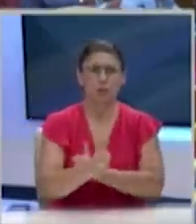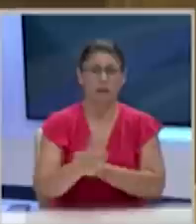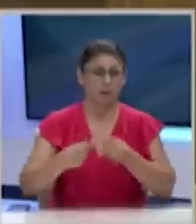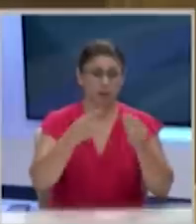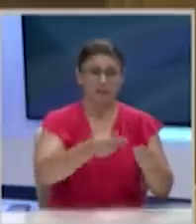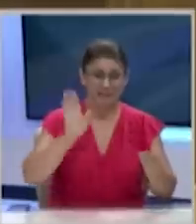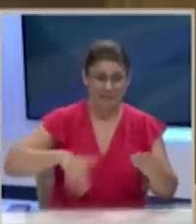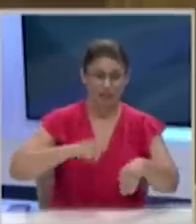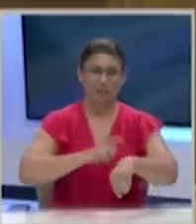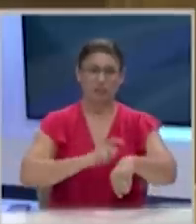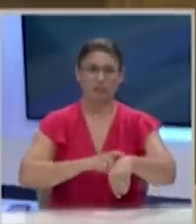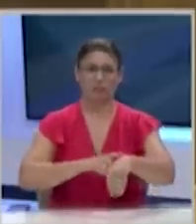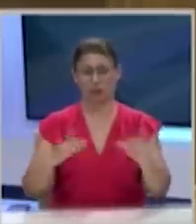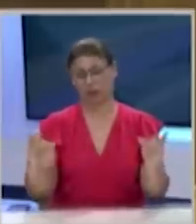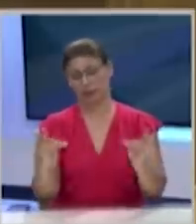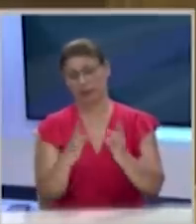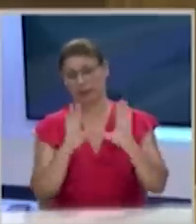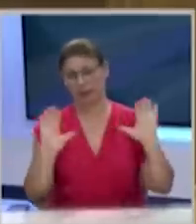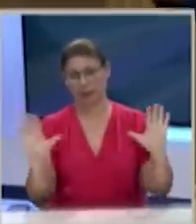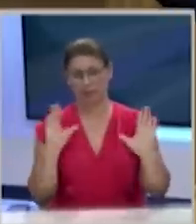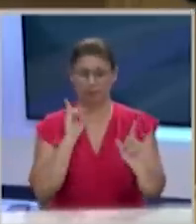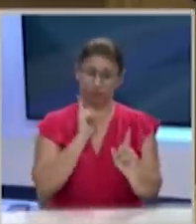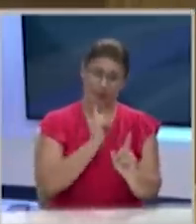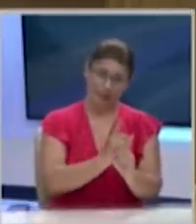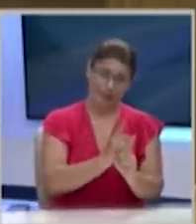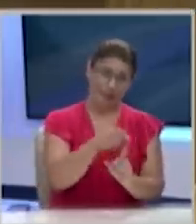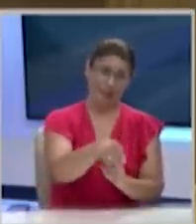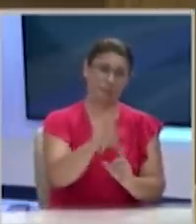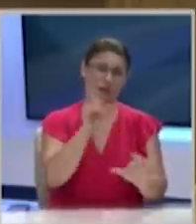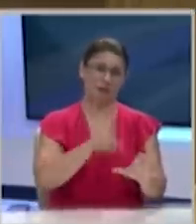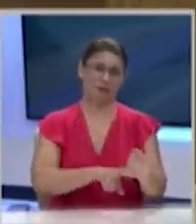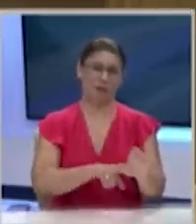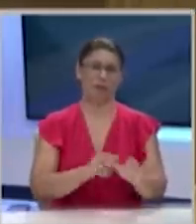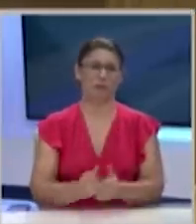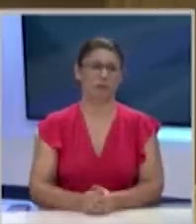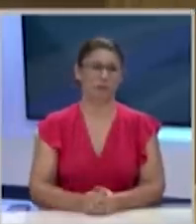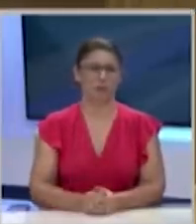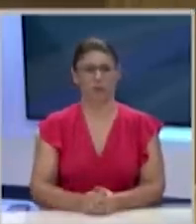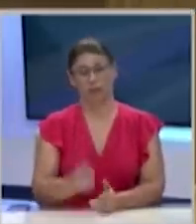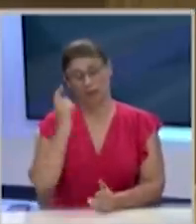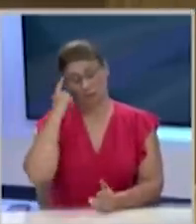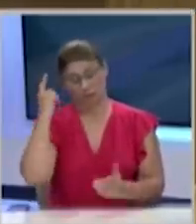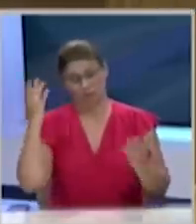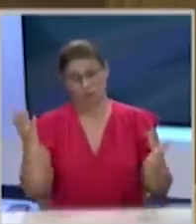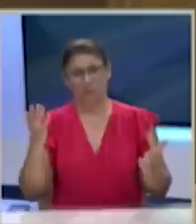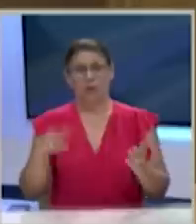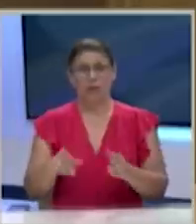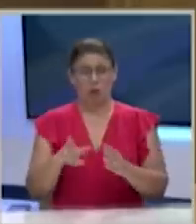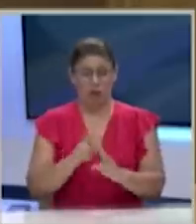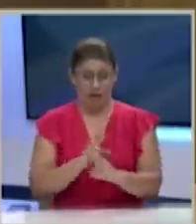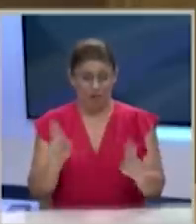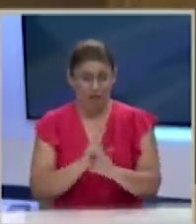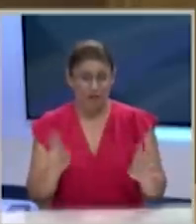στιγμής, εντελώς τυχαία, σε συγκεκριμένες εταιρείες, και εννοείται, ενώ οι